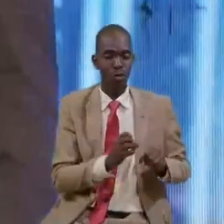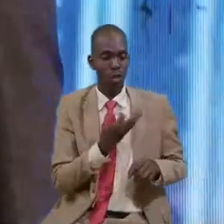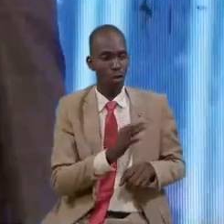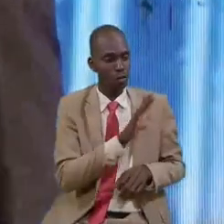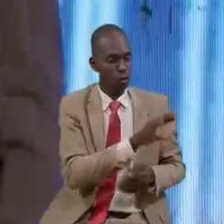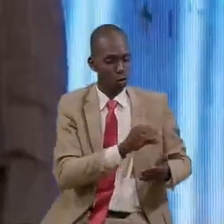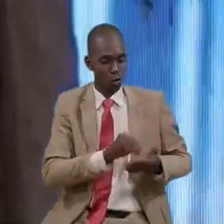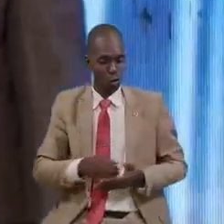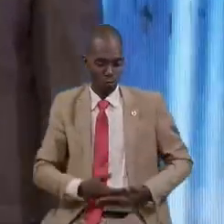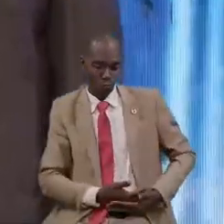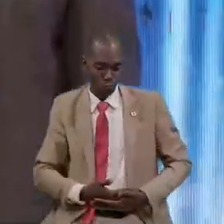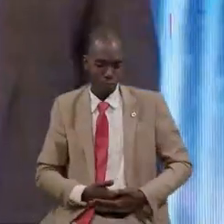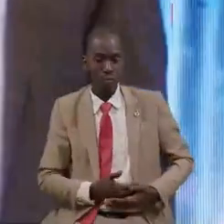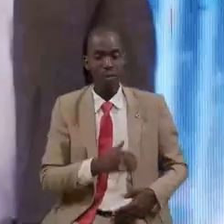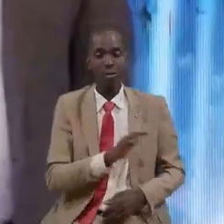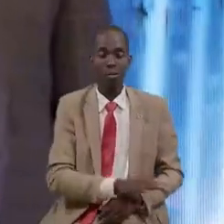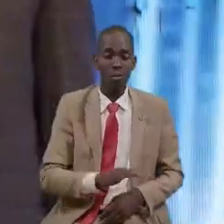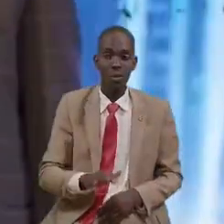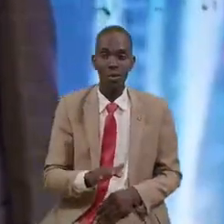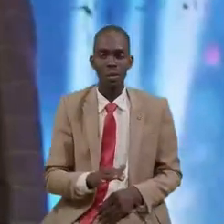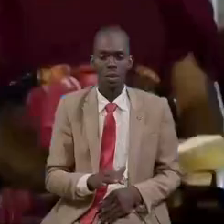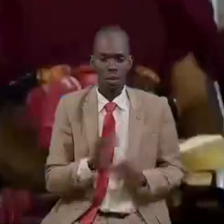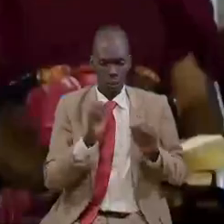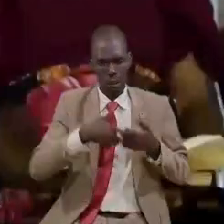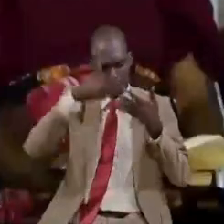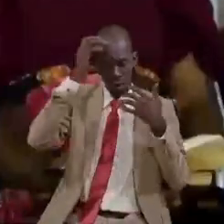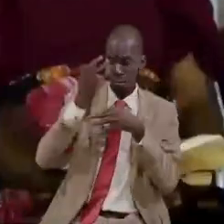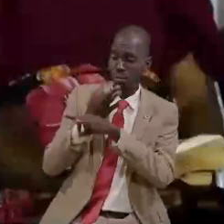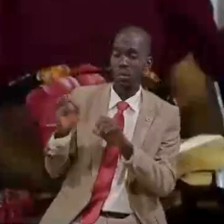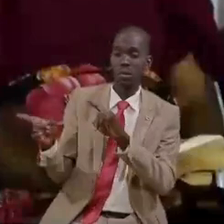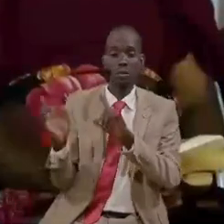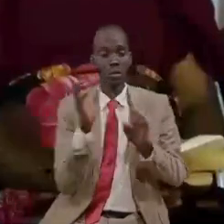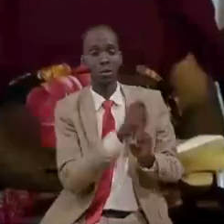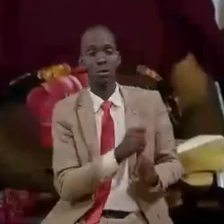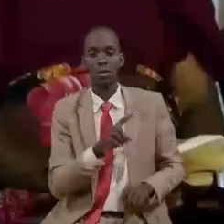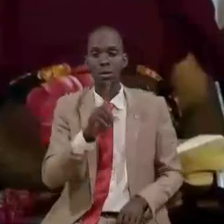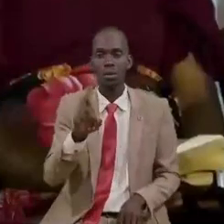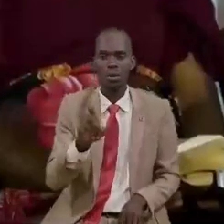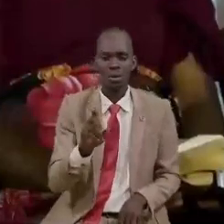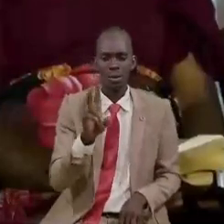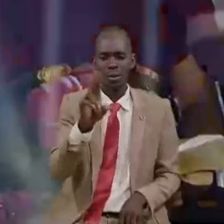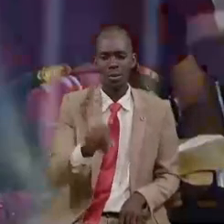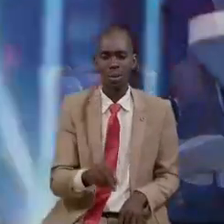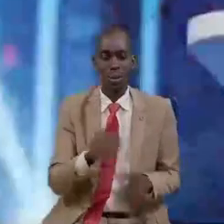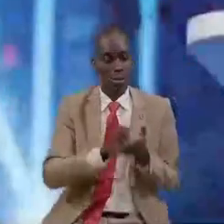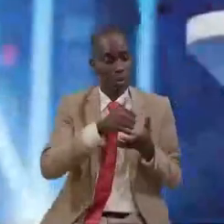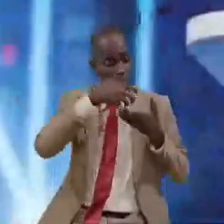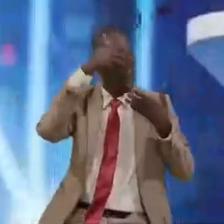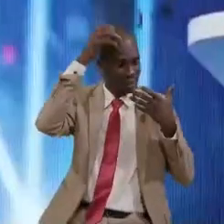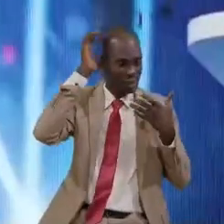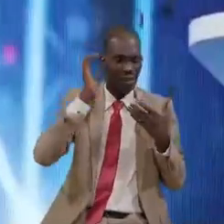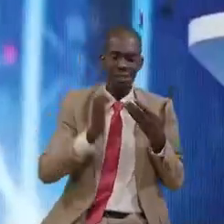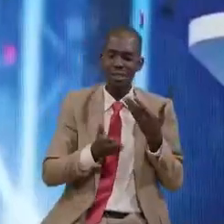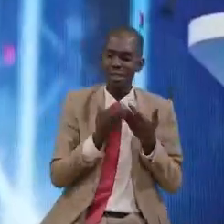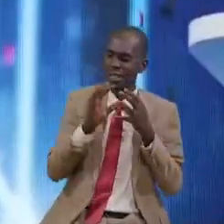arracher les petits. Est-ce que cela peut arriver? Le lion là va bondir sur